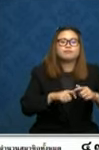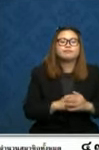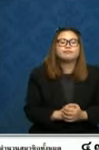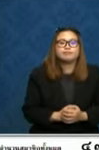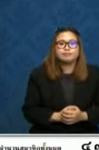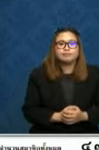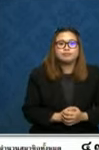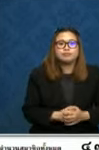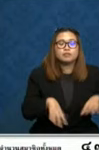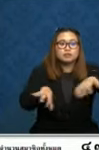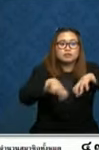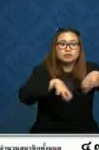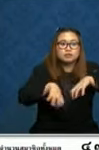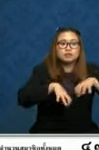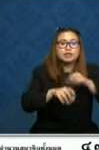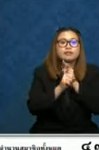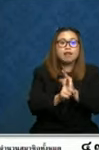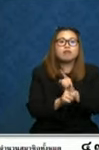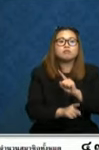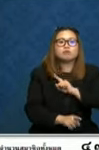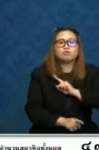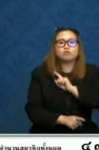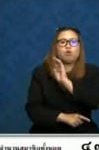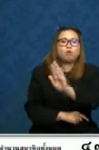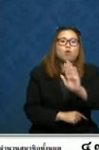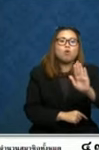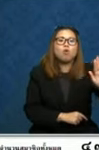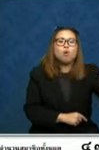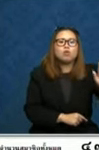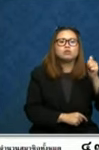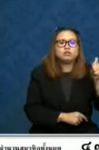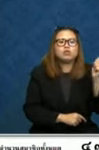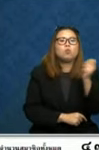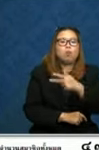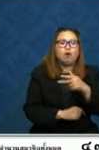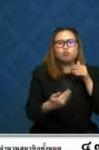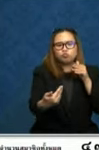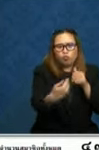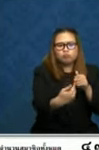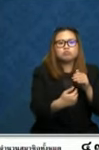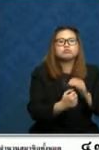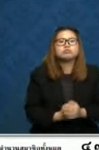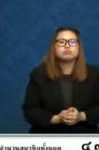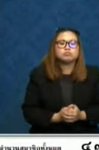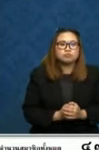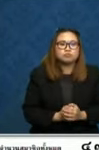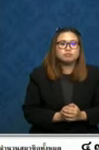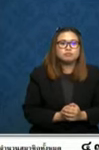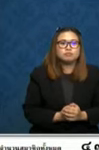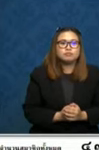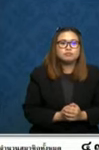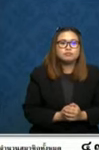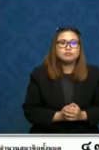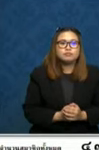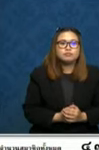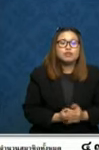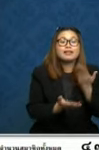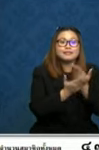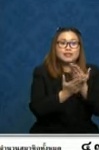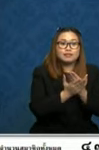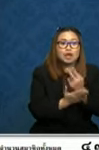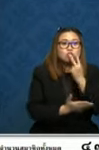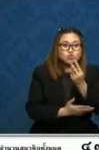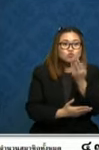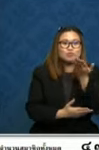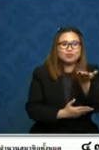บเหล่านี้ควรจัดสรรตามหน่วยงานที่รับผิดชอบเรื่องการรักษาความปลอดภัยโดยตรงดูจะเหมาะสมมากกว่าค่ะท่านประธานซึ่งงบประมาณที่ดิฉัน